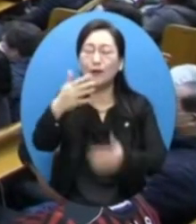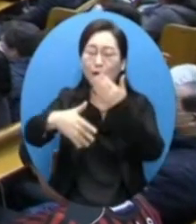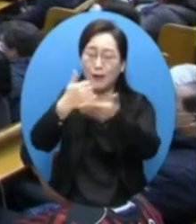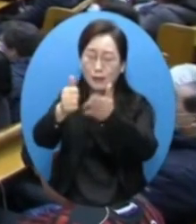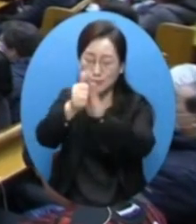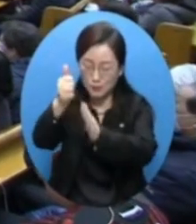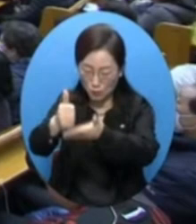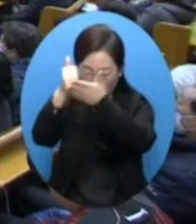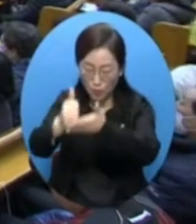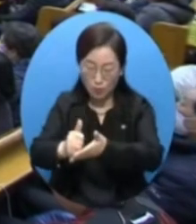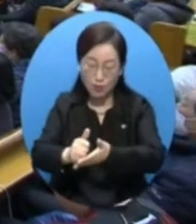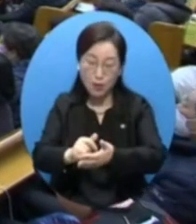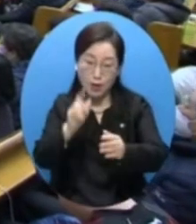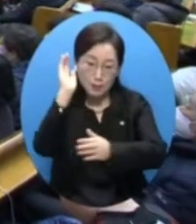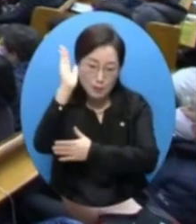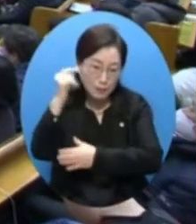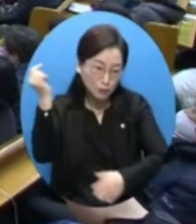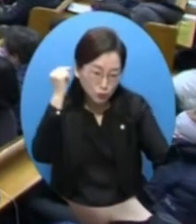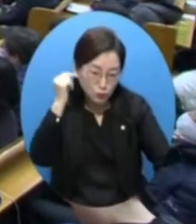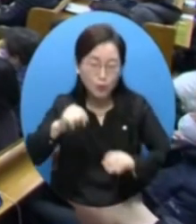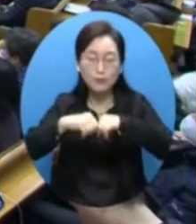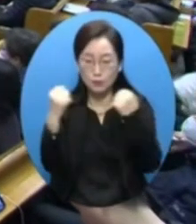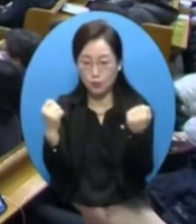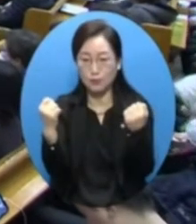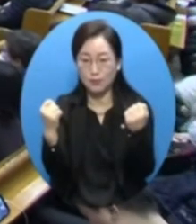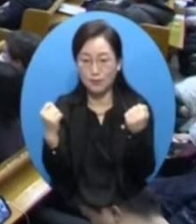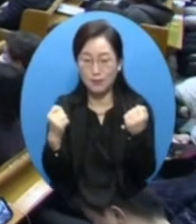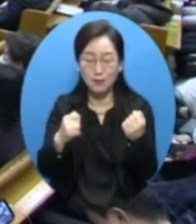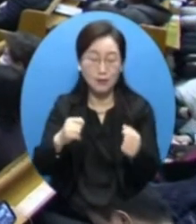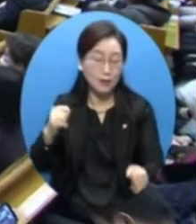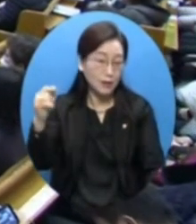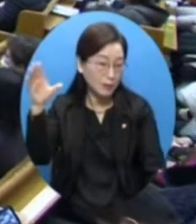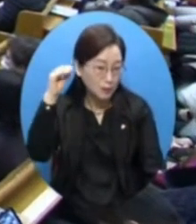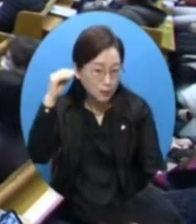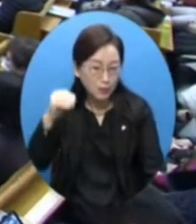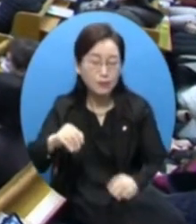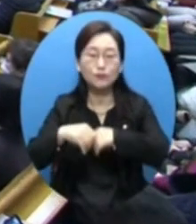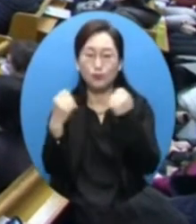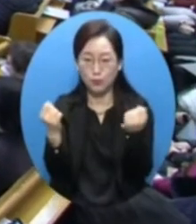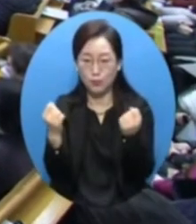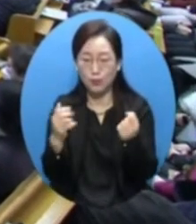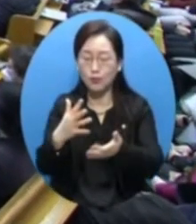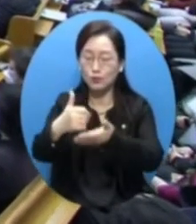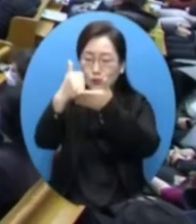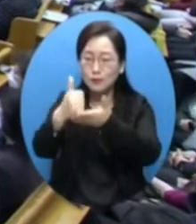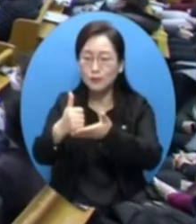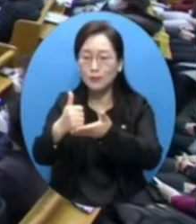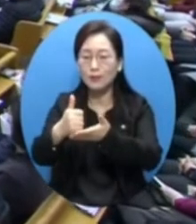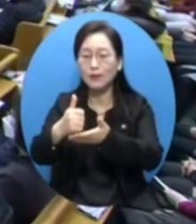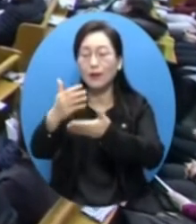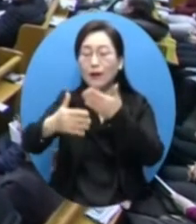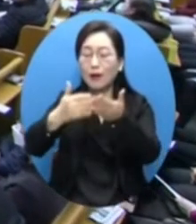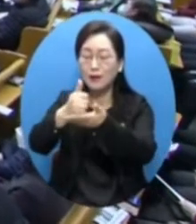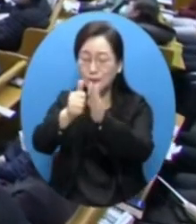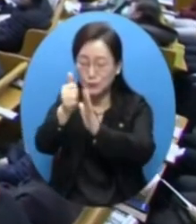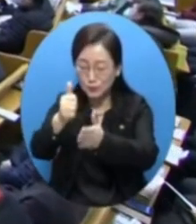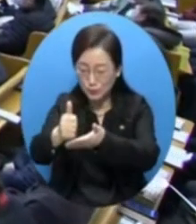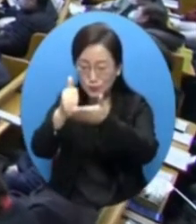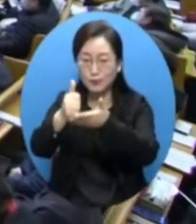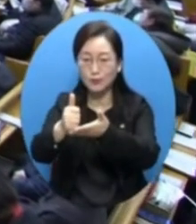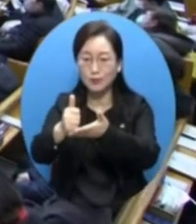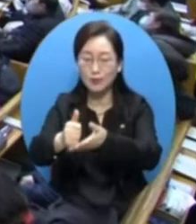섬기고 그 말씀을 듣고 순종하리이다 그 말씀을 듣고 순종하겠습니다 주님 우리가 하나님을 섬길뿐 아니라 주의